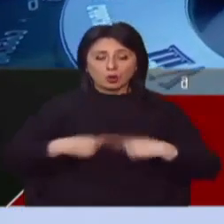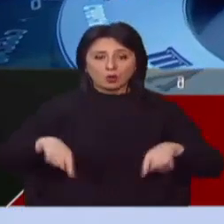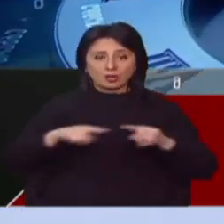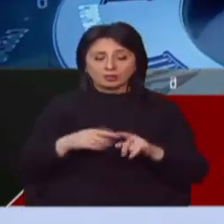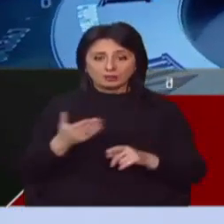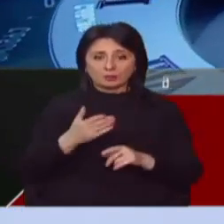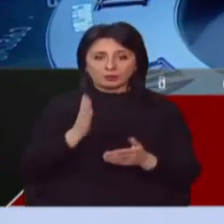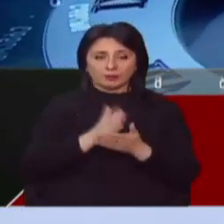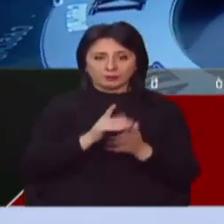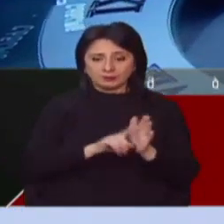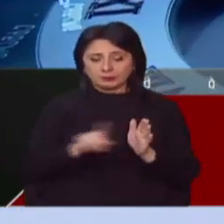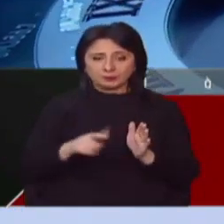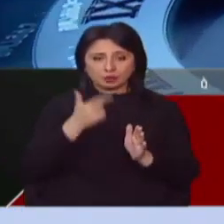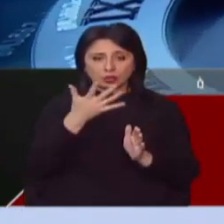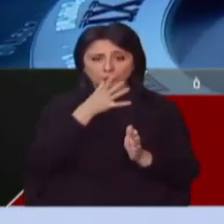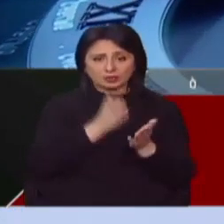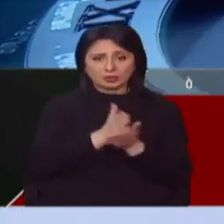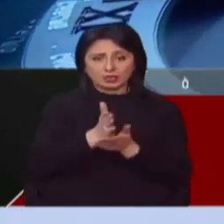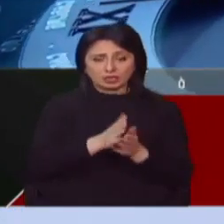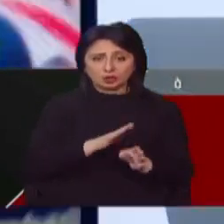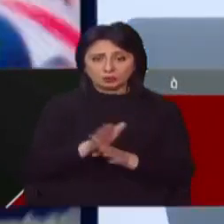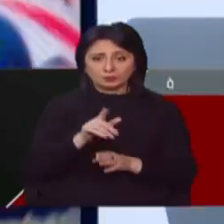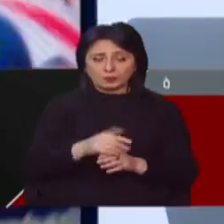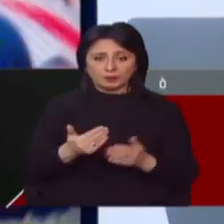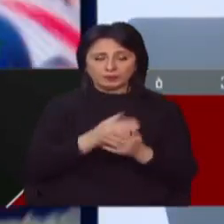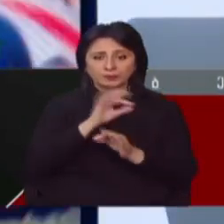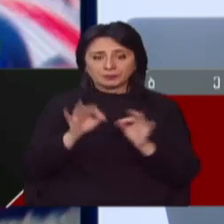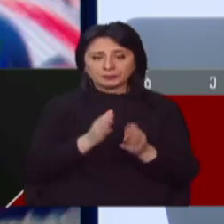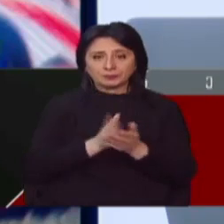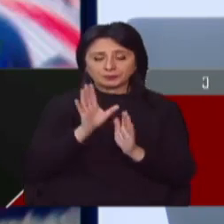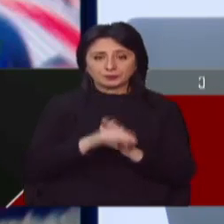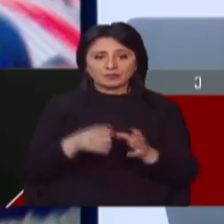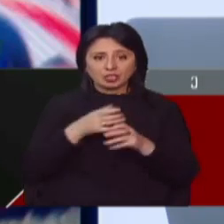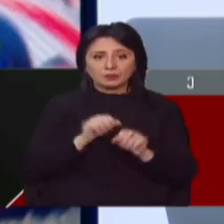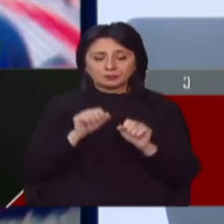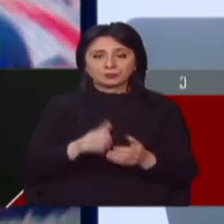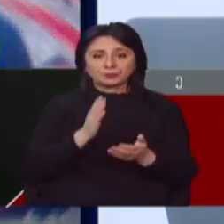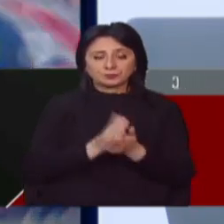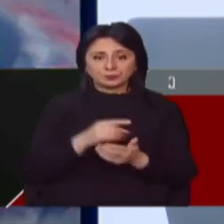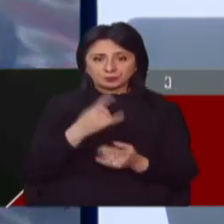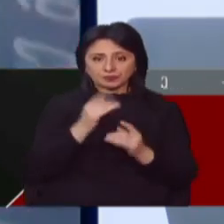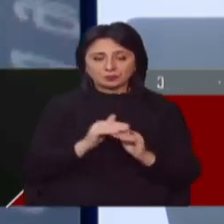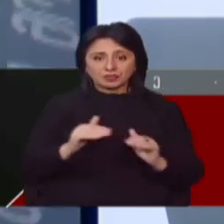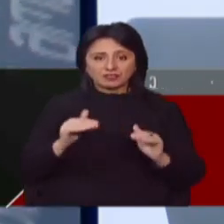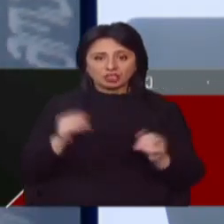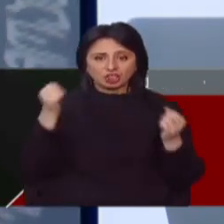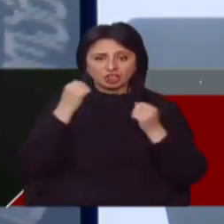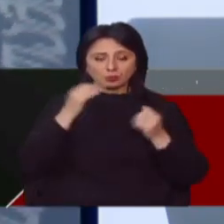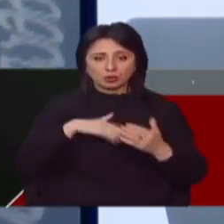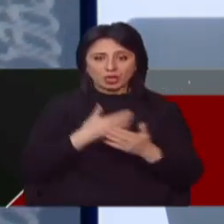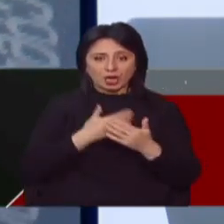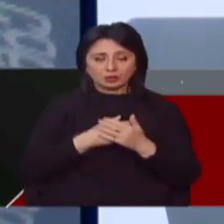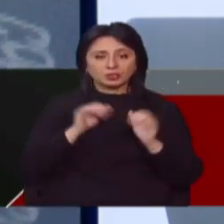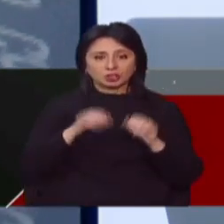ორგანიზაცია, რომელსაც არსებობიდან 25 წელი შეუსრულდა. ახალი პროექტის ფარგლებში შეზღუდული შესაძლებლობის მქონე ბავშვები სპორტულ